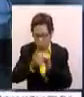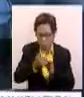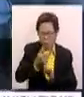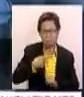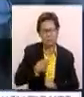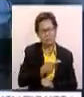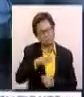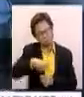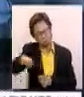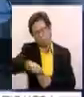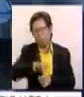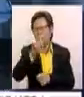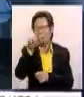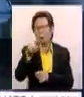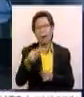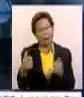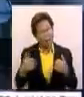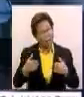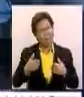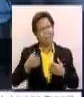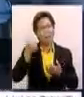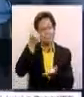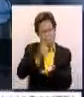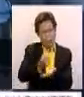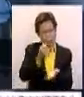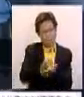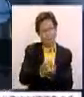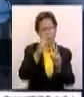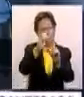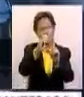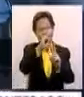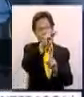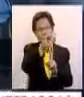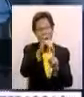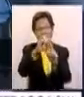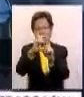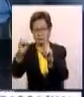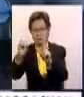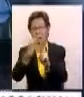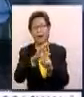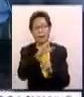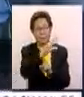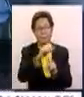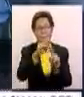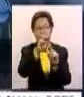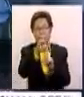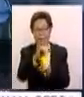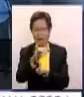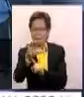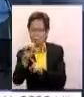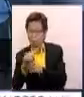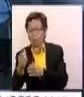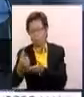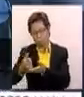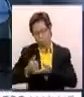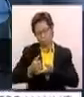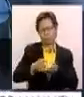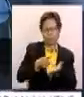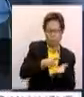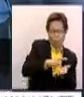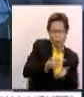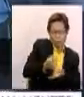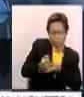kan so saya rasa dengan adanya yang baru ni saya rasa memang membantulah kami dari segi perbelanjaan